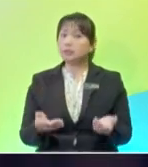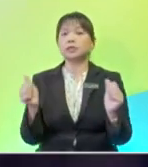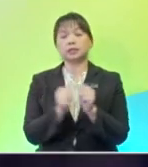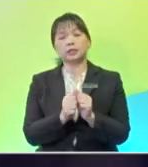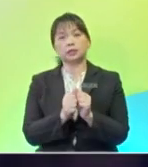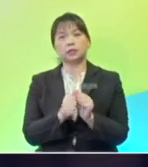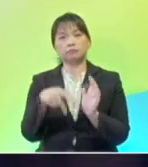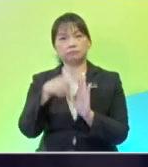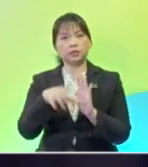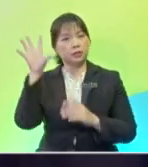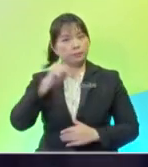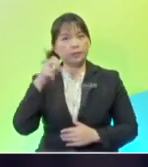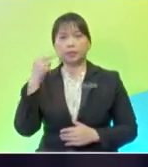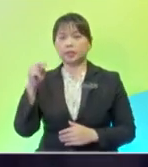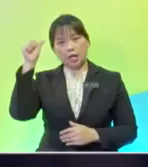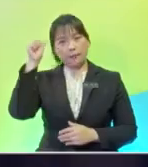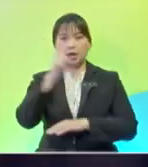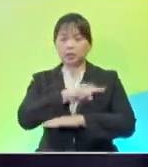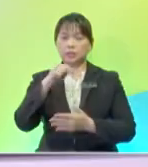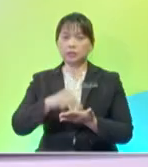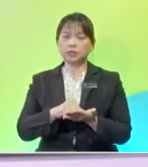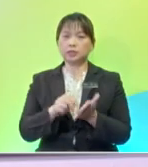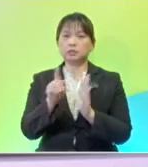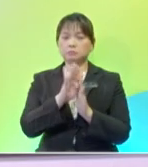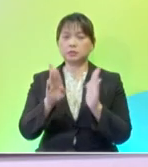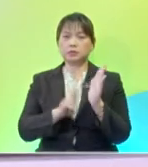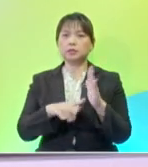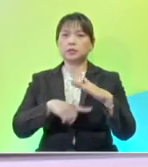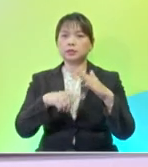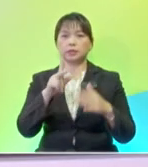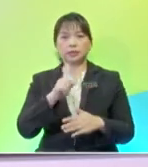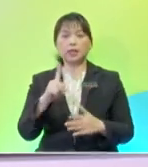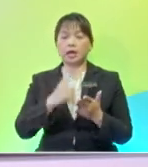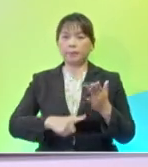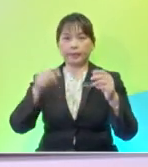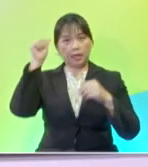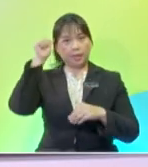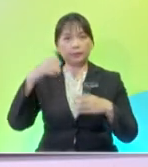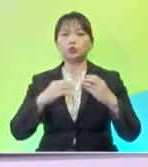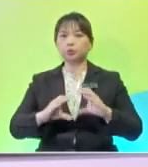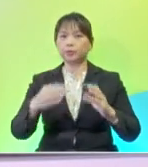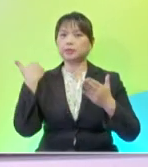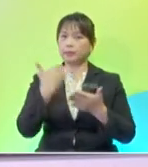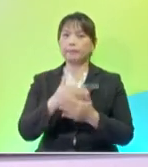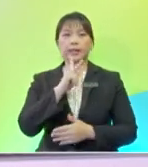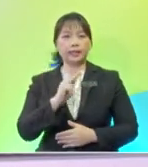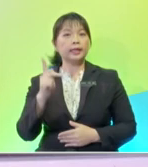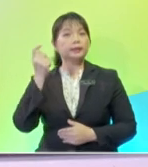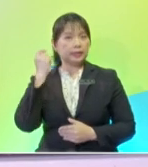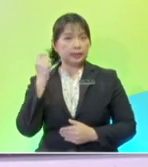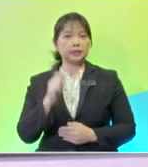Oke berdasarkan apa yang Aiman dah coba sampaikan tadi murid-murid ke rumah pun boleh